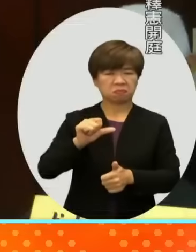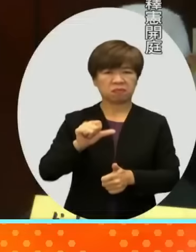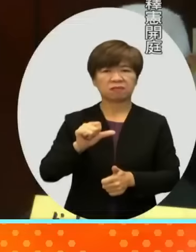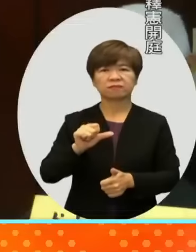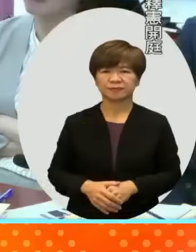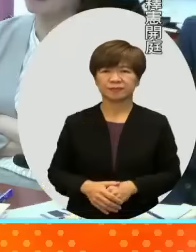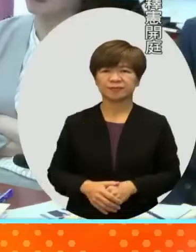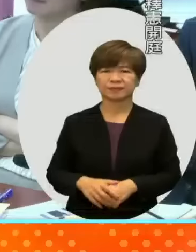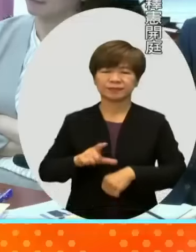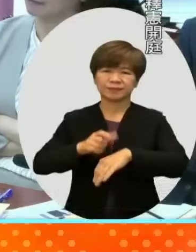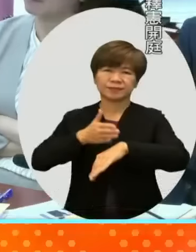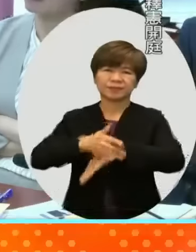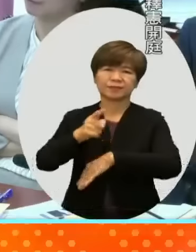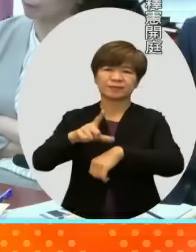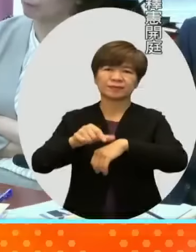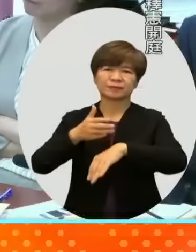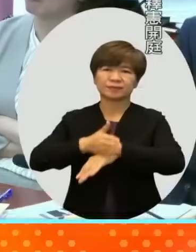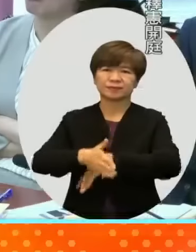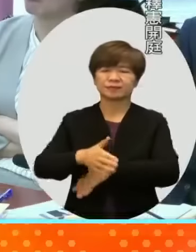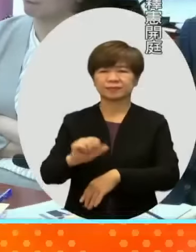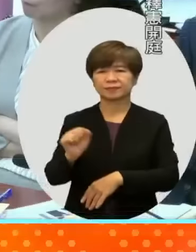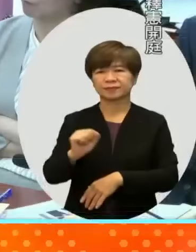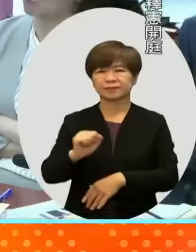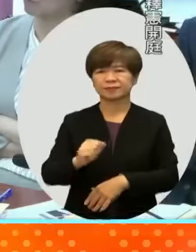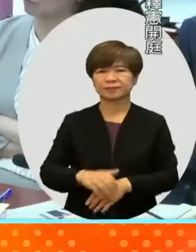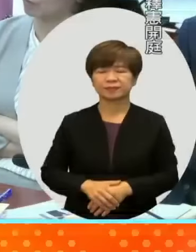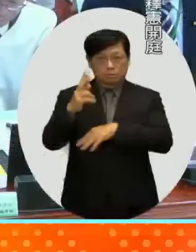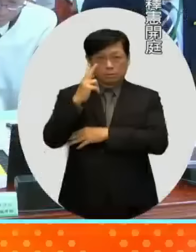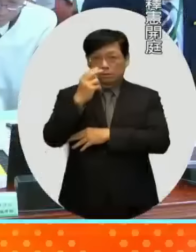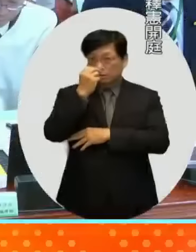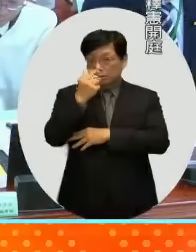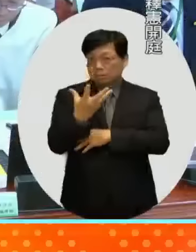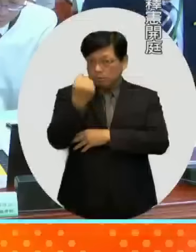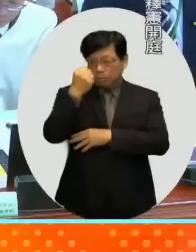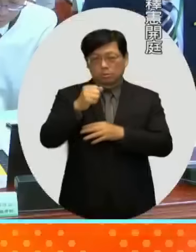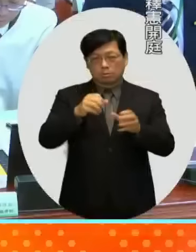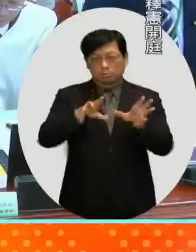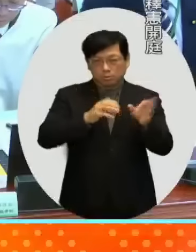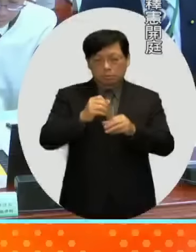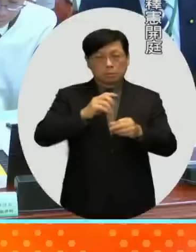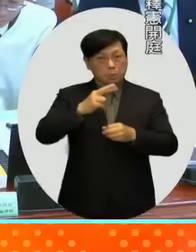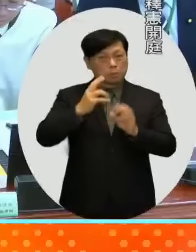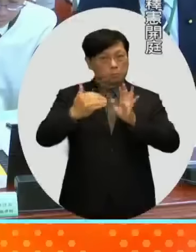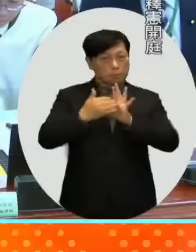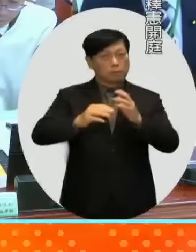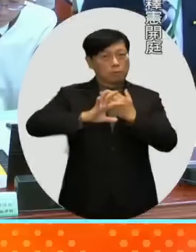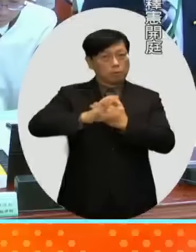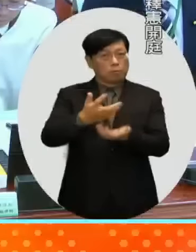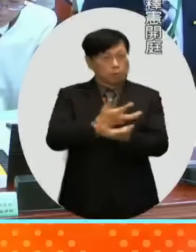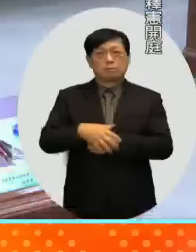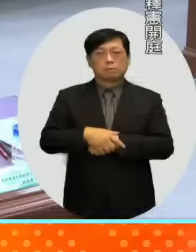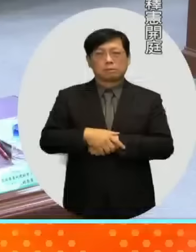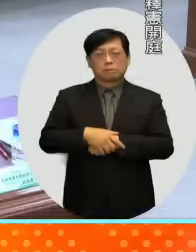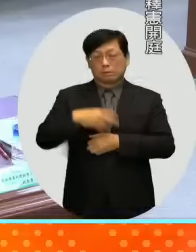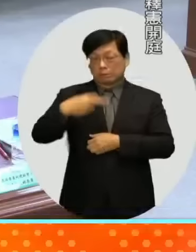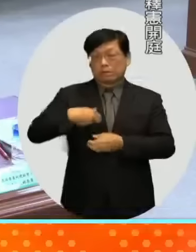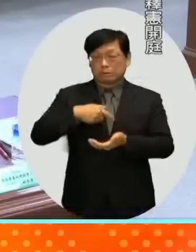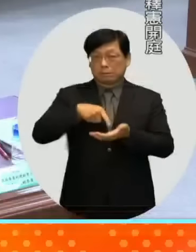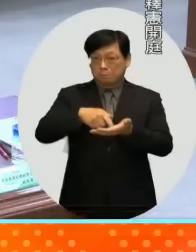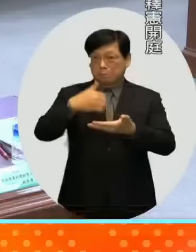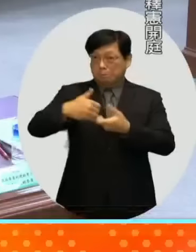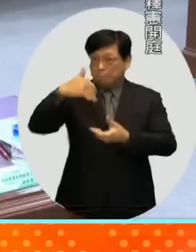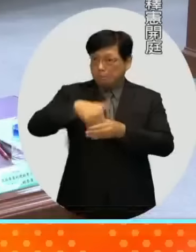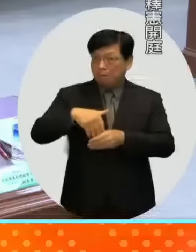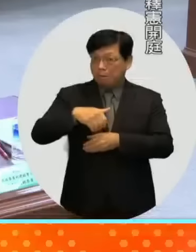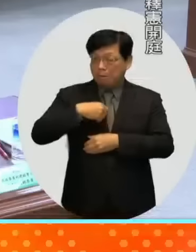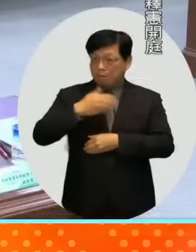了立法院说你们赶快指派你们的代理人，根本就不尊重。我们是五权分立耶，人家立法也是其中的一个权耶，你